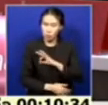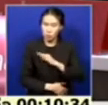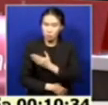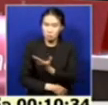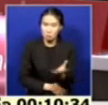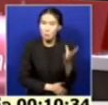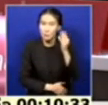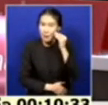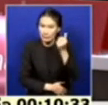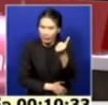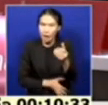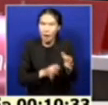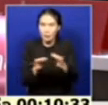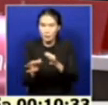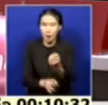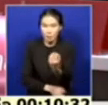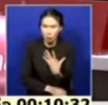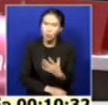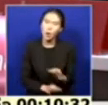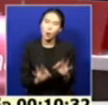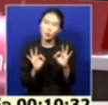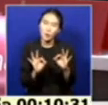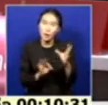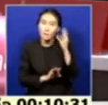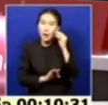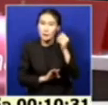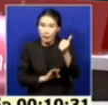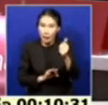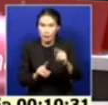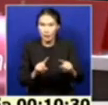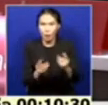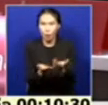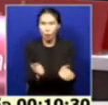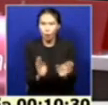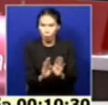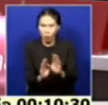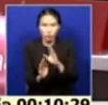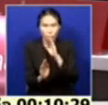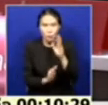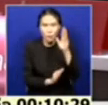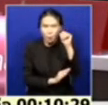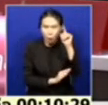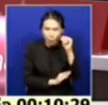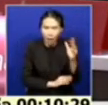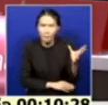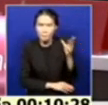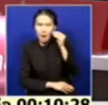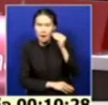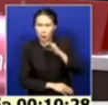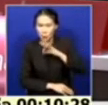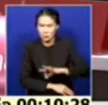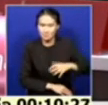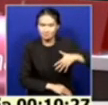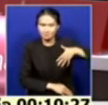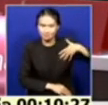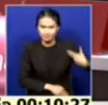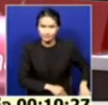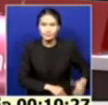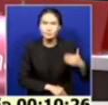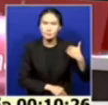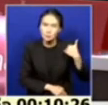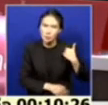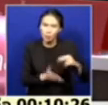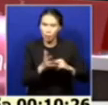มันเขียนไว้ชัดนะเรื่องนี้ไม่อยากให้ท่านไปพูดเวทีไหนนะครับเวทีนี้เรารับฟังท่